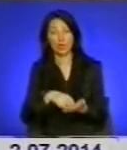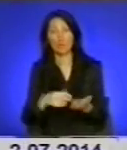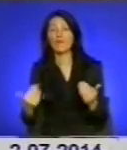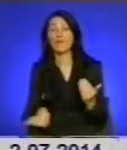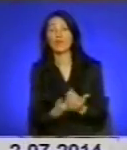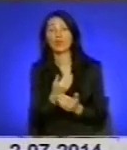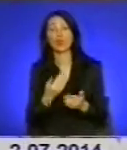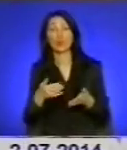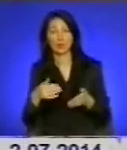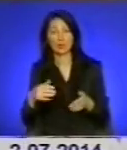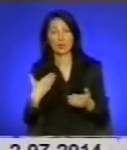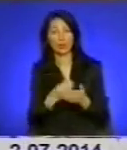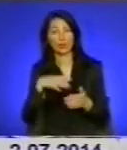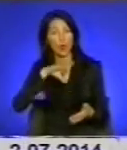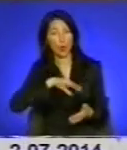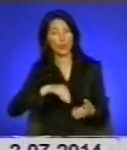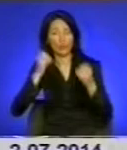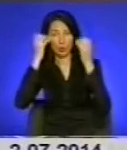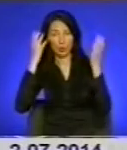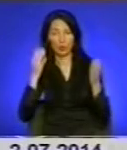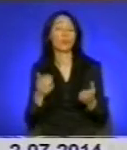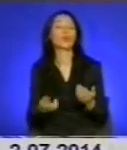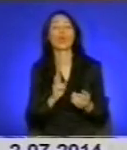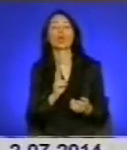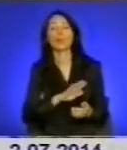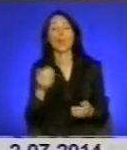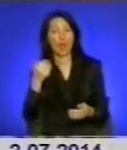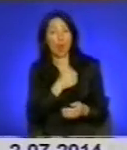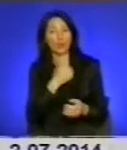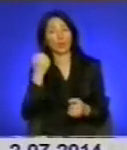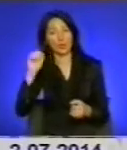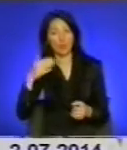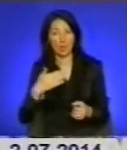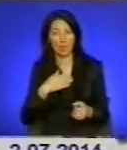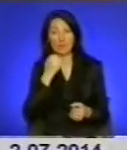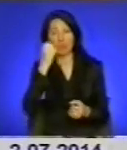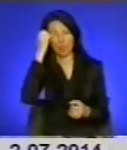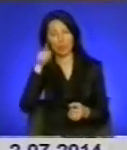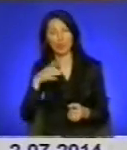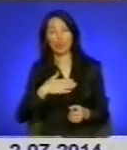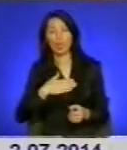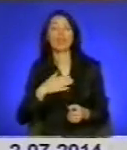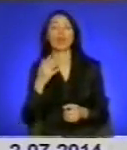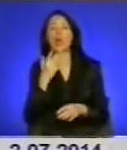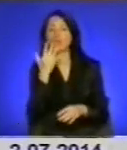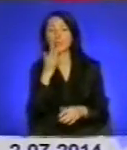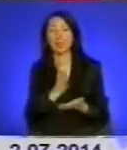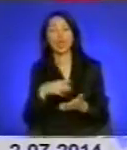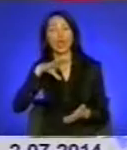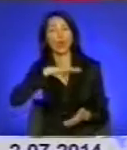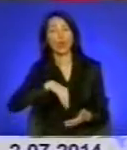духовність свою культуру якби хто не хотів здолати нас але завдяки тому що наша нація є духовною нацією